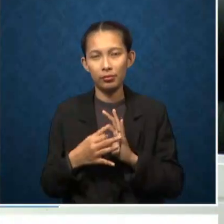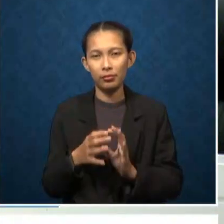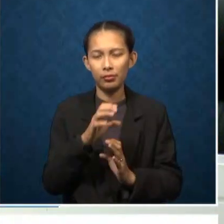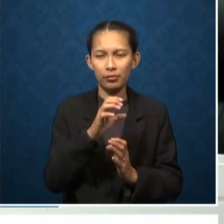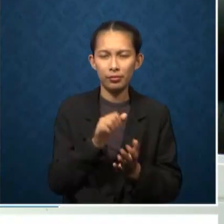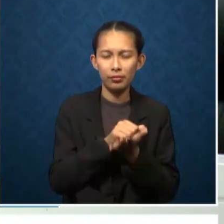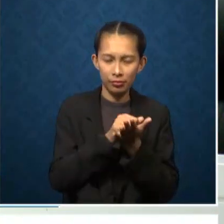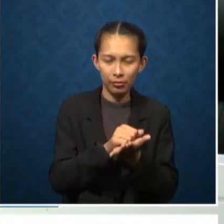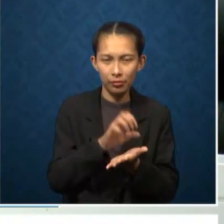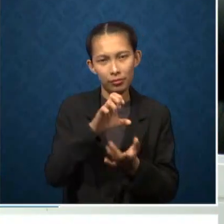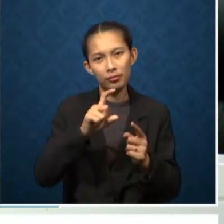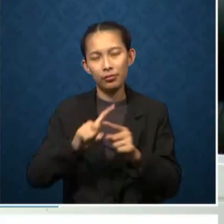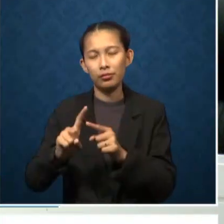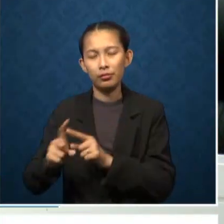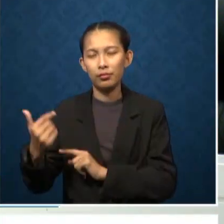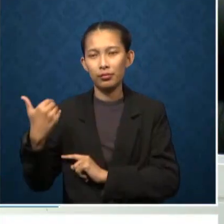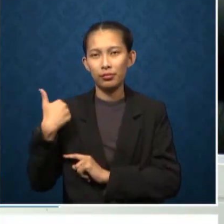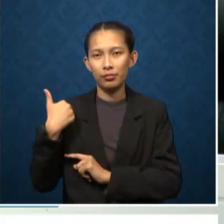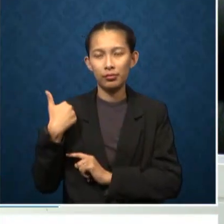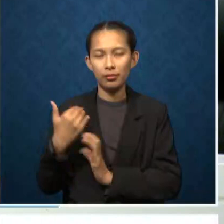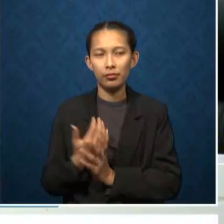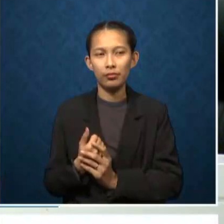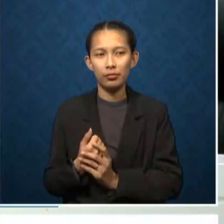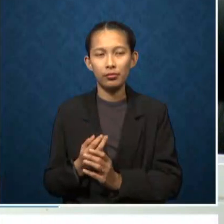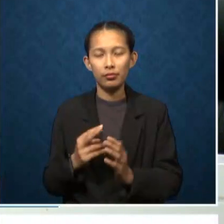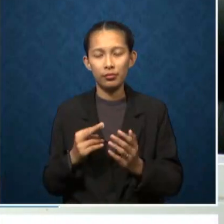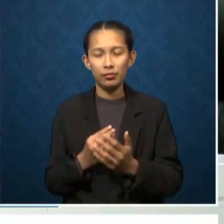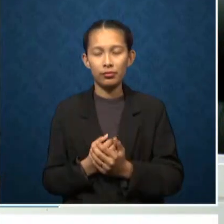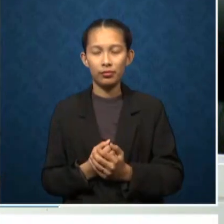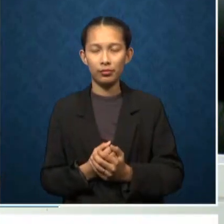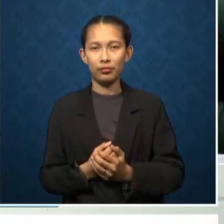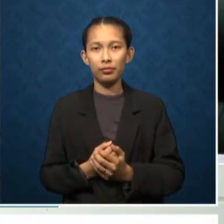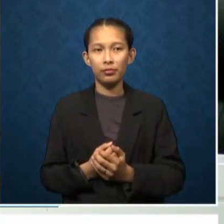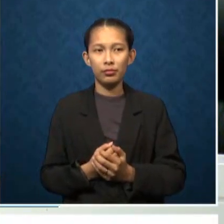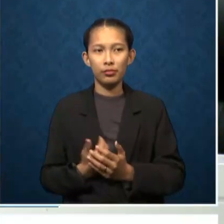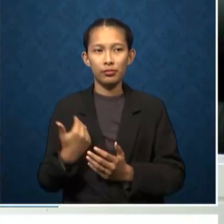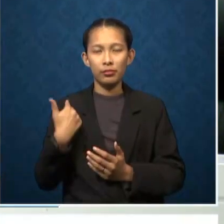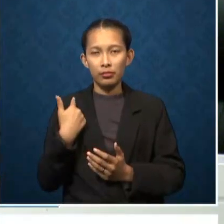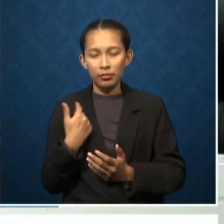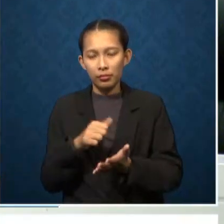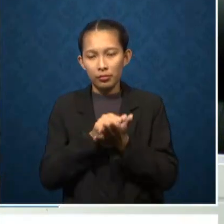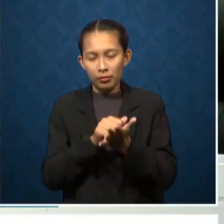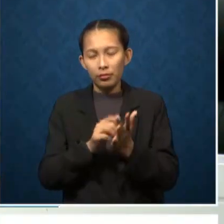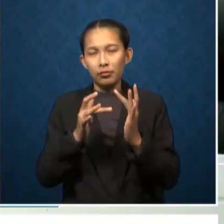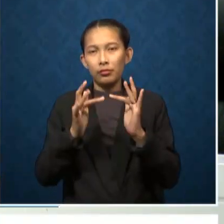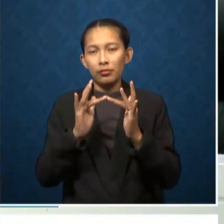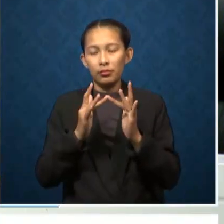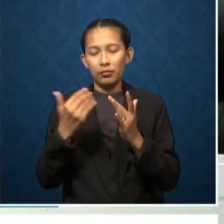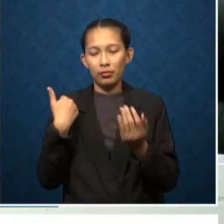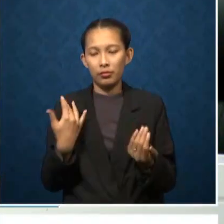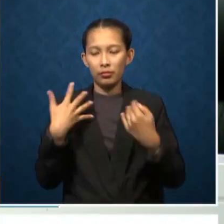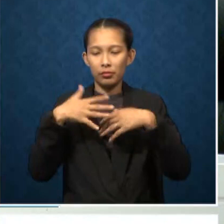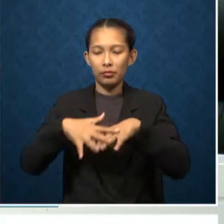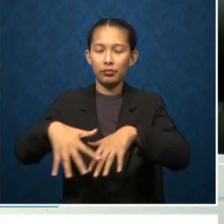ในศูนย์ดำรงธรรมอำเภอทุกแห่งนะคะอันนี้ก็ทำให้มีการใช้ e-service ลงไปถึงประชาชนในพื้นที่อย่